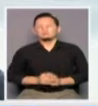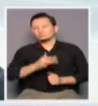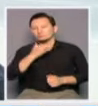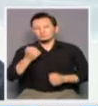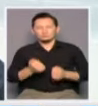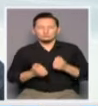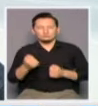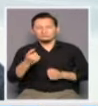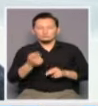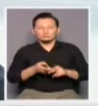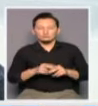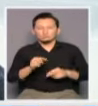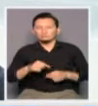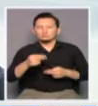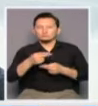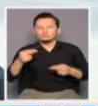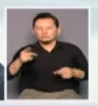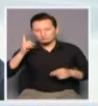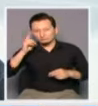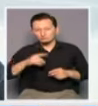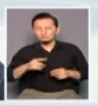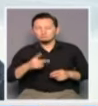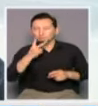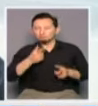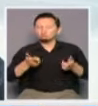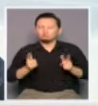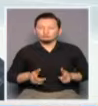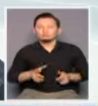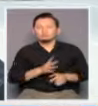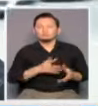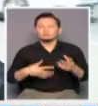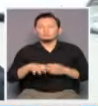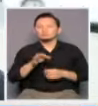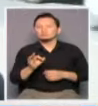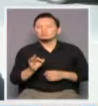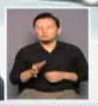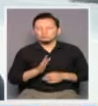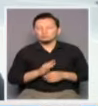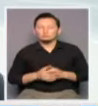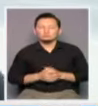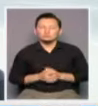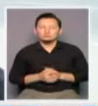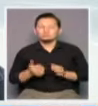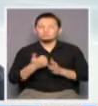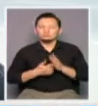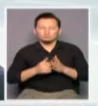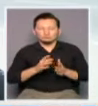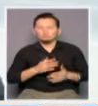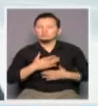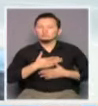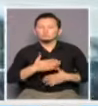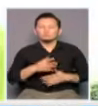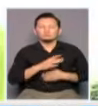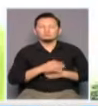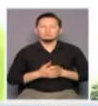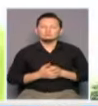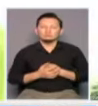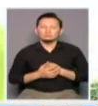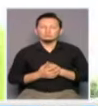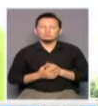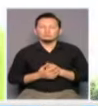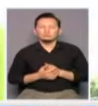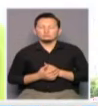бұл тақырыпта акциямен келісім беріп отыр. Өздерінің келісімдіктерін айтып, өздерінің рахметтерін айтып отыр. Уже